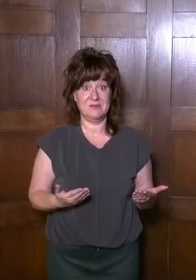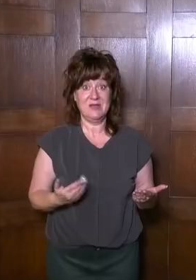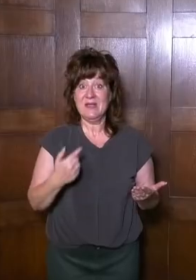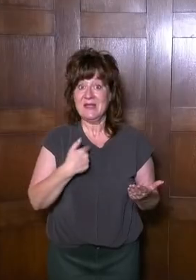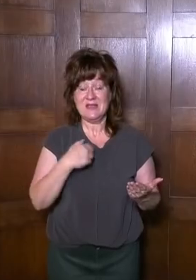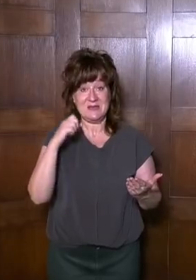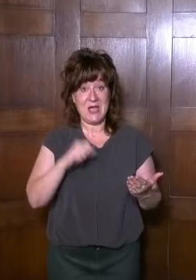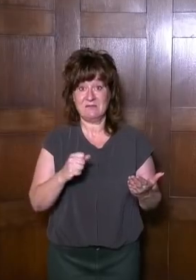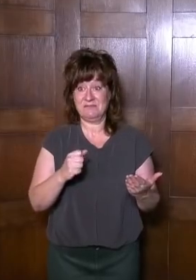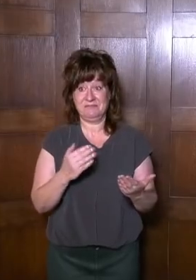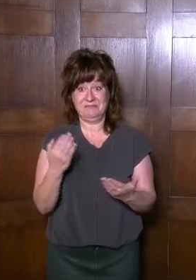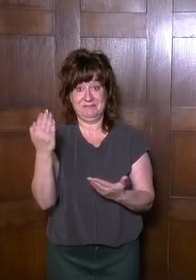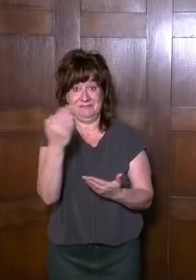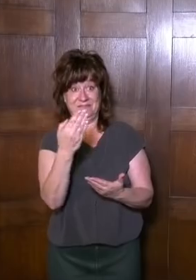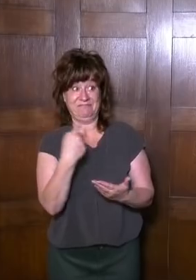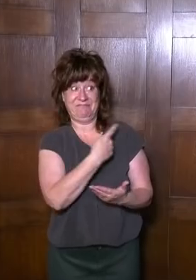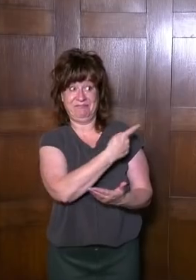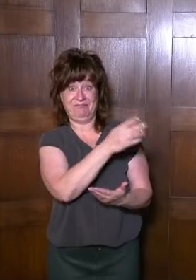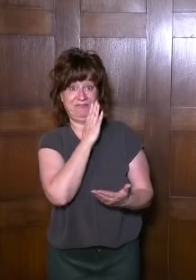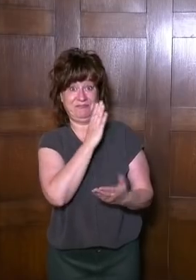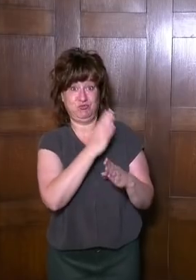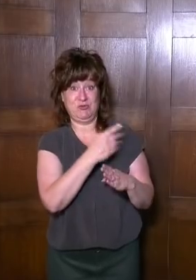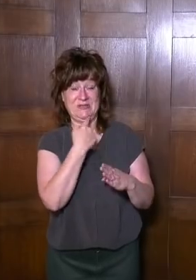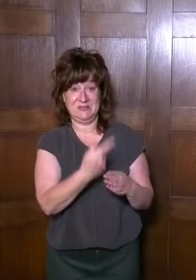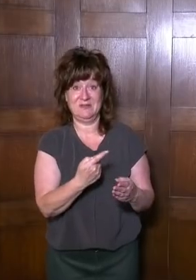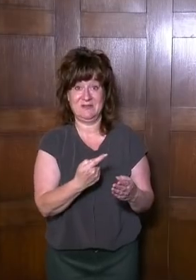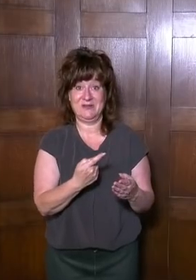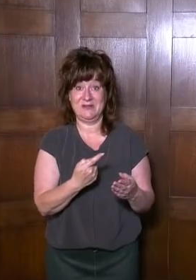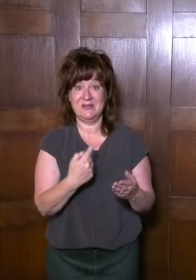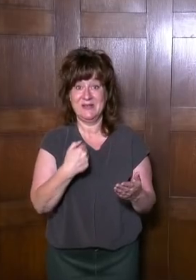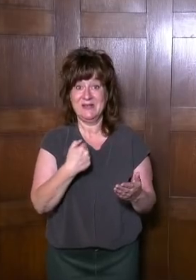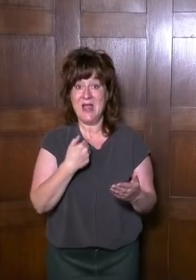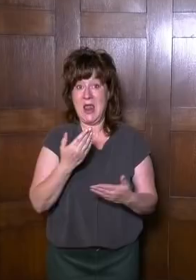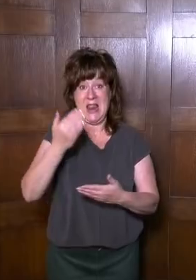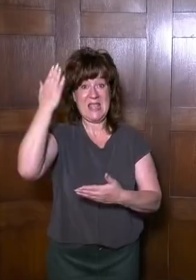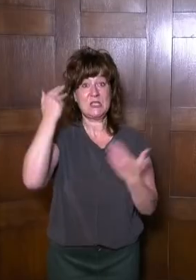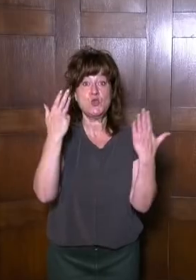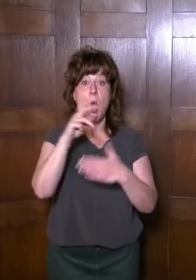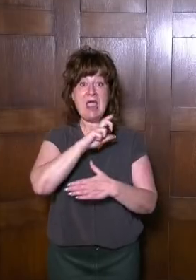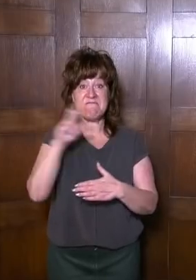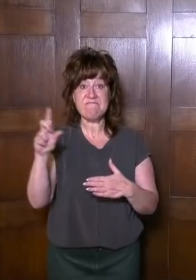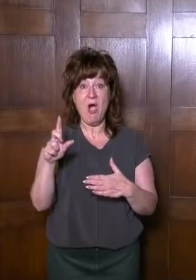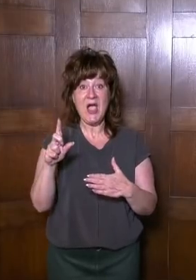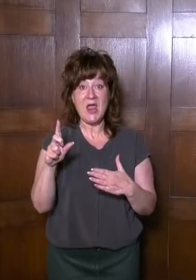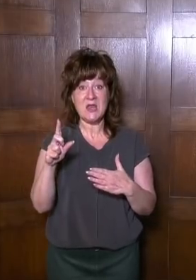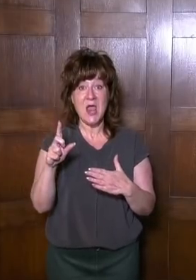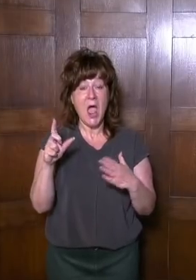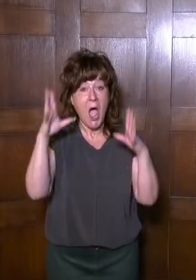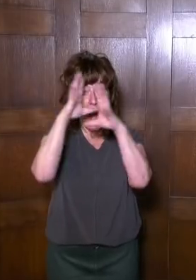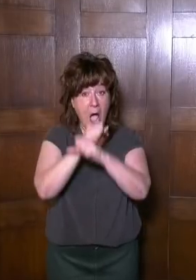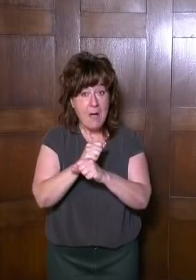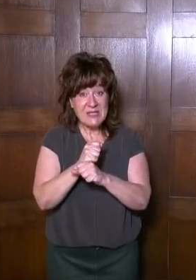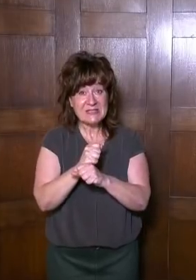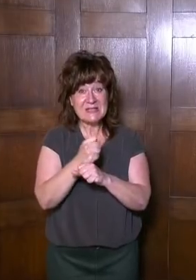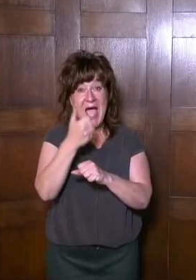meinen Vorrednern nur, kann mich da nur anschließen, also ich habe in den letzten 9 Wochen kaum von nachts um 1 Feierabend gemacht. Da